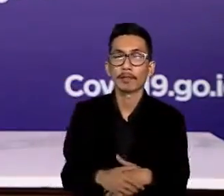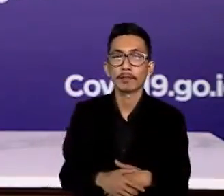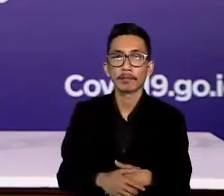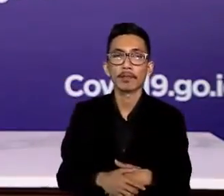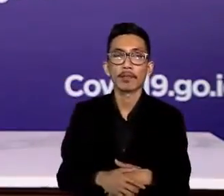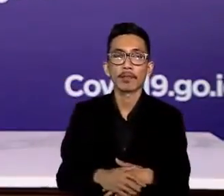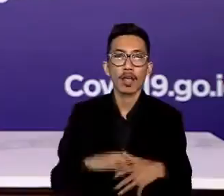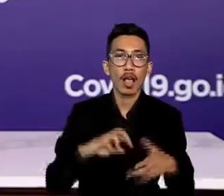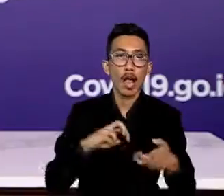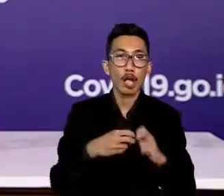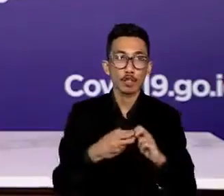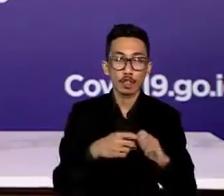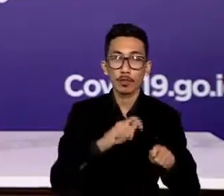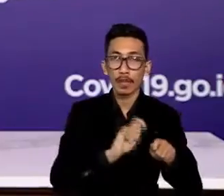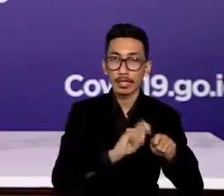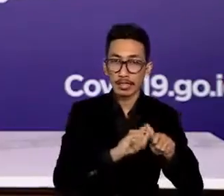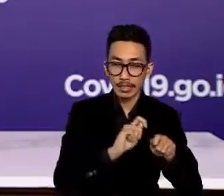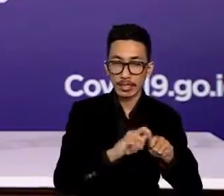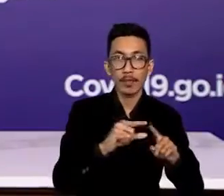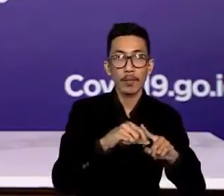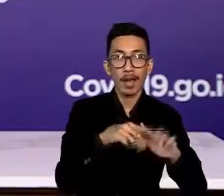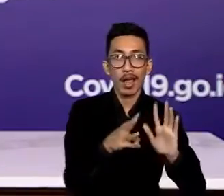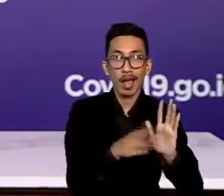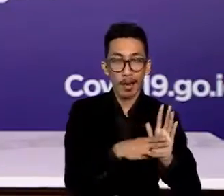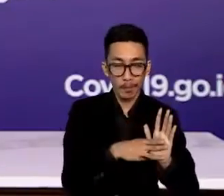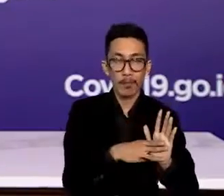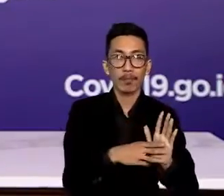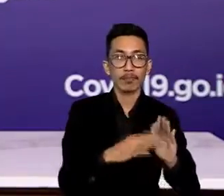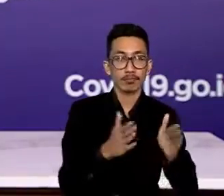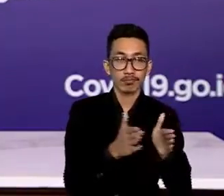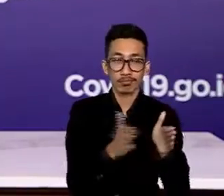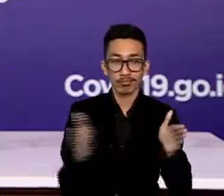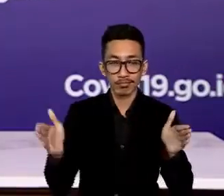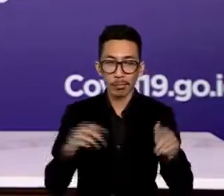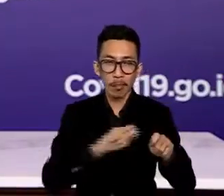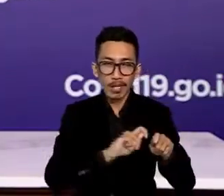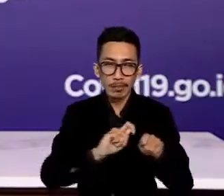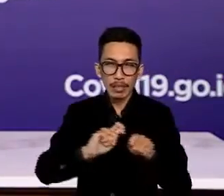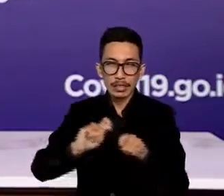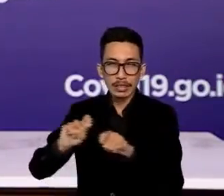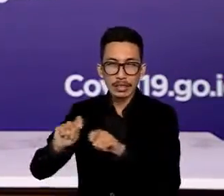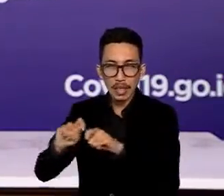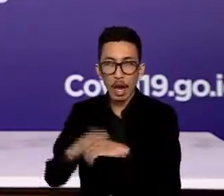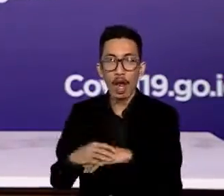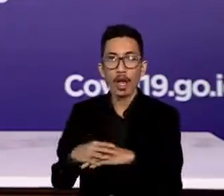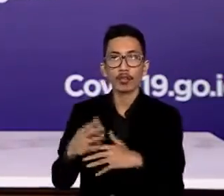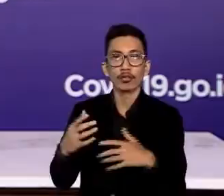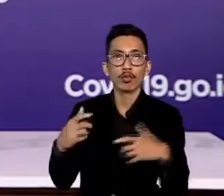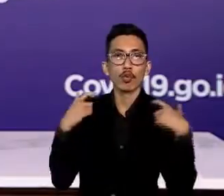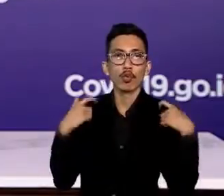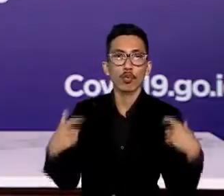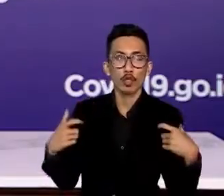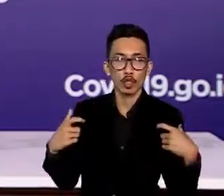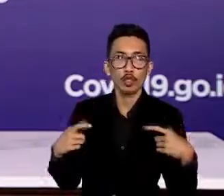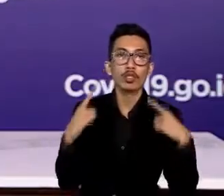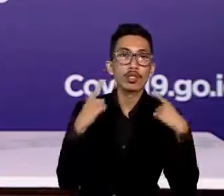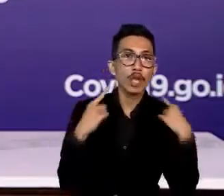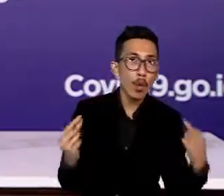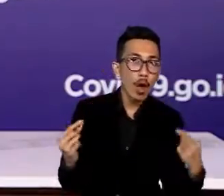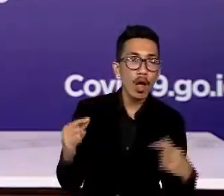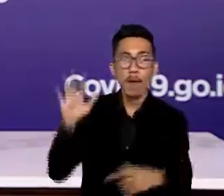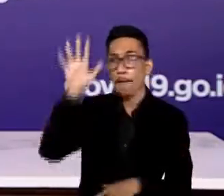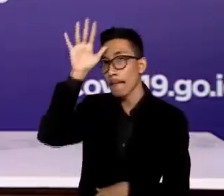tetap harus dilakukan selama perpanjangan bpkm ini Hai untuk gubernur provinsi Jawa Bali